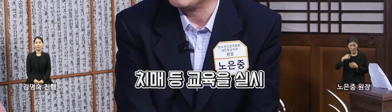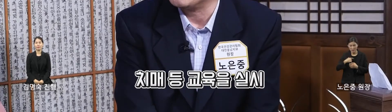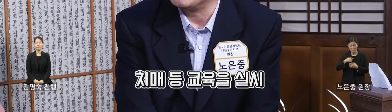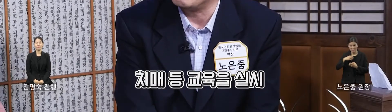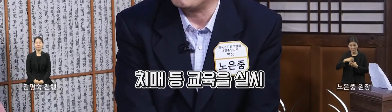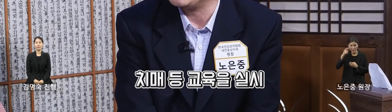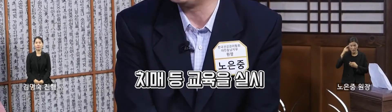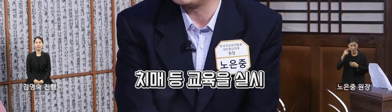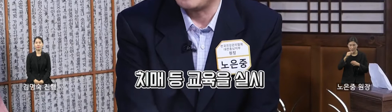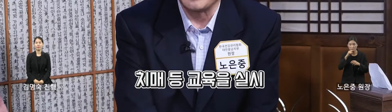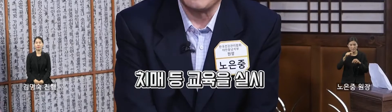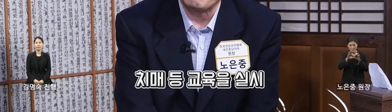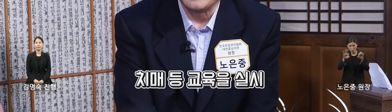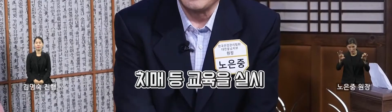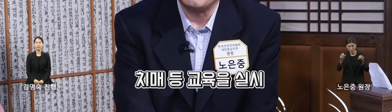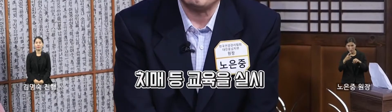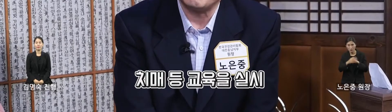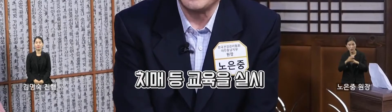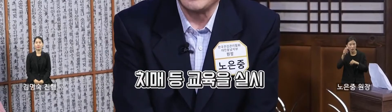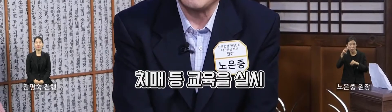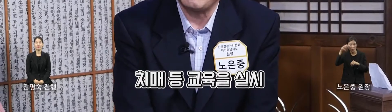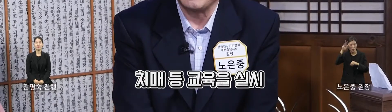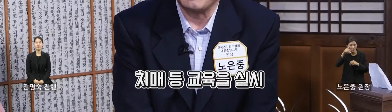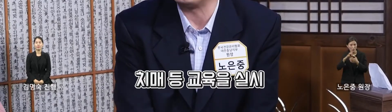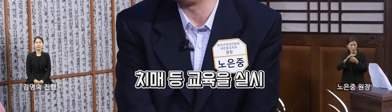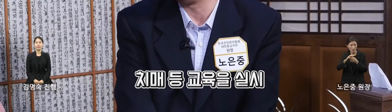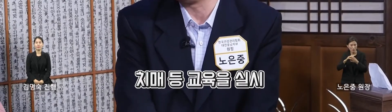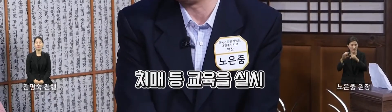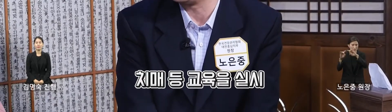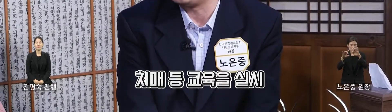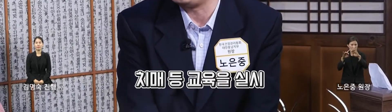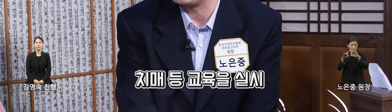대표되는 그 뇌신경계 질환, 이런 부분에 대해서